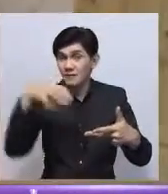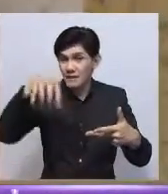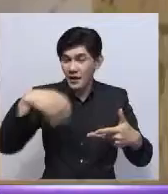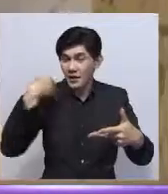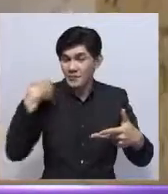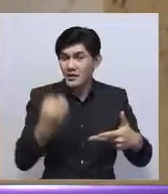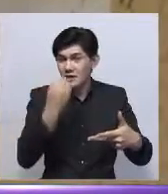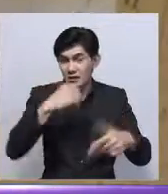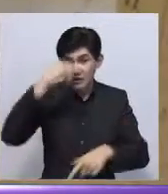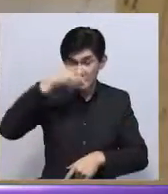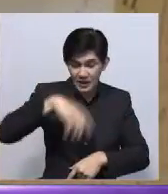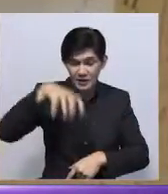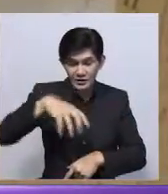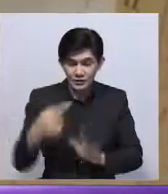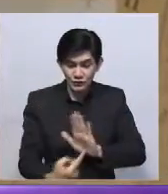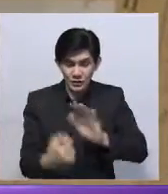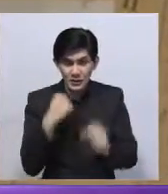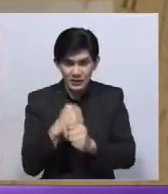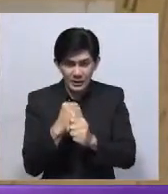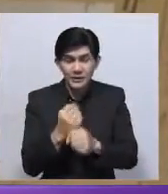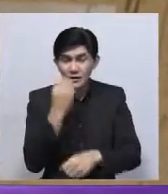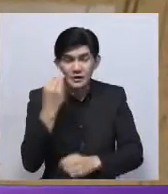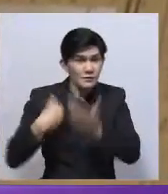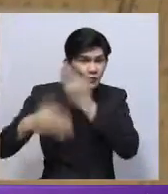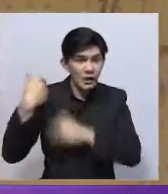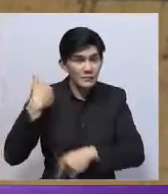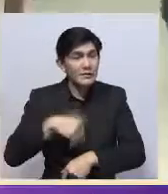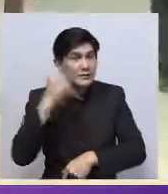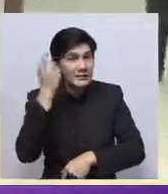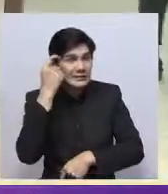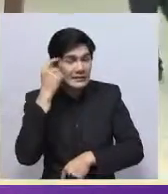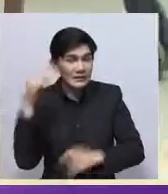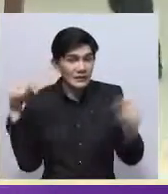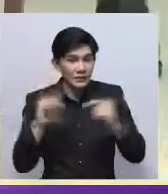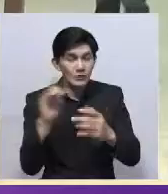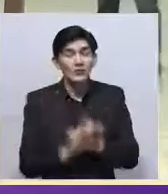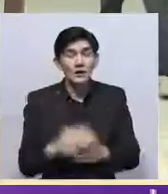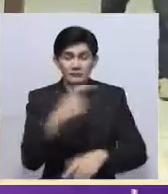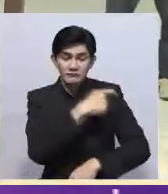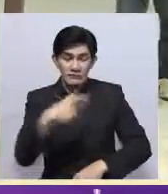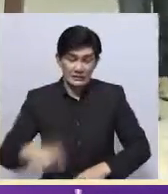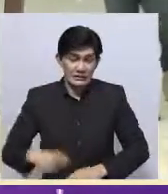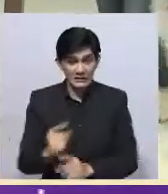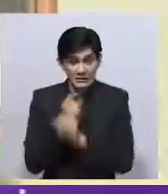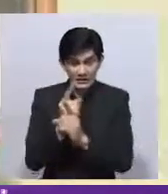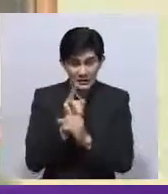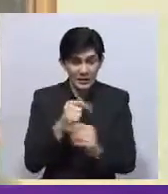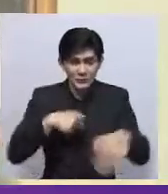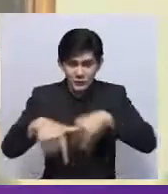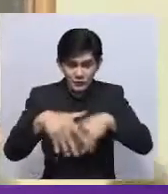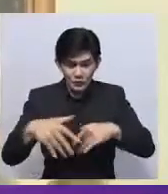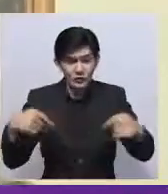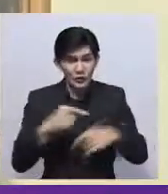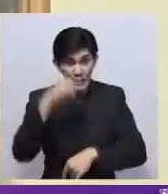ประกอบด้วยร้านอาหารไทยซุ้มสาธิตการทำอาหารโบราณนะคะภายใต้แนวคิดว่าใต้ร่มพระบรมโพธิสมภารสืบสานชุมช